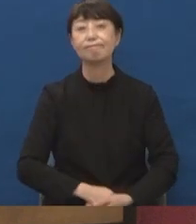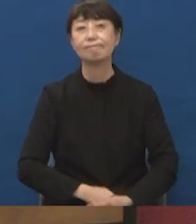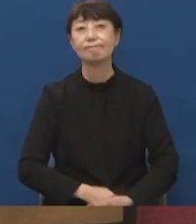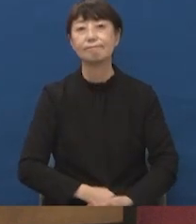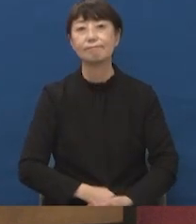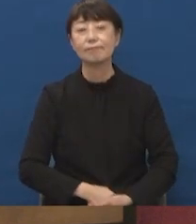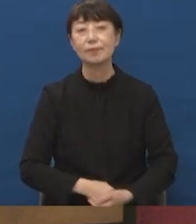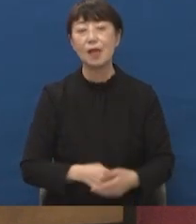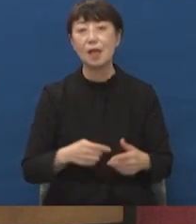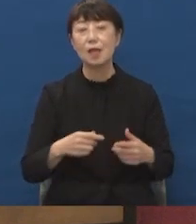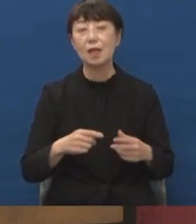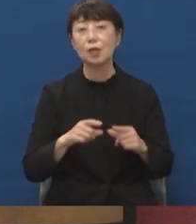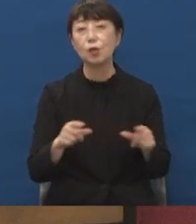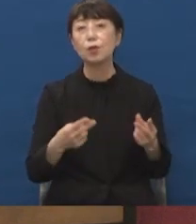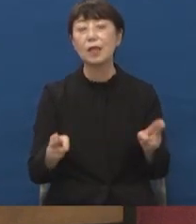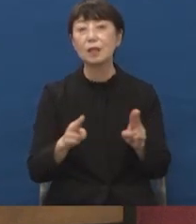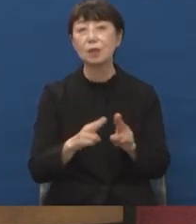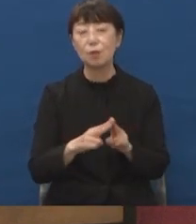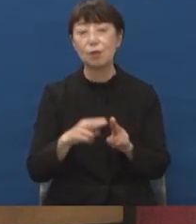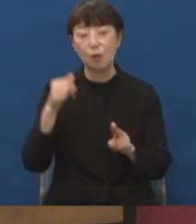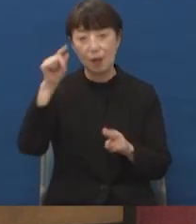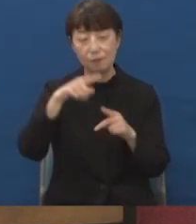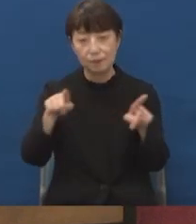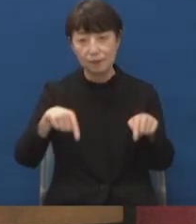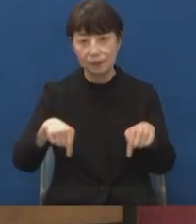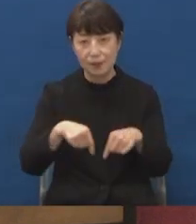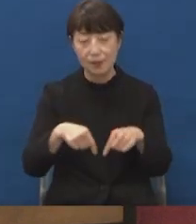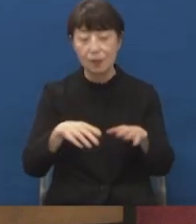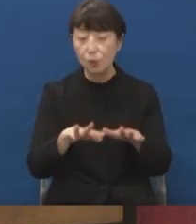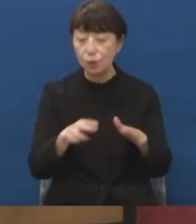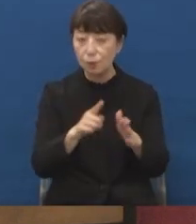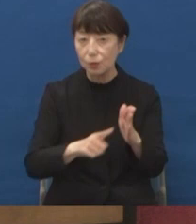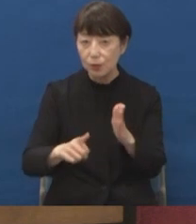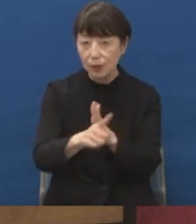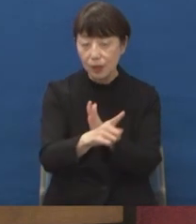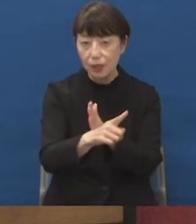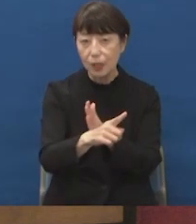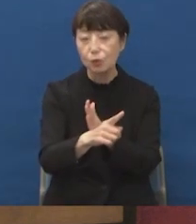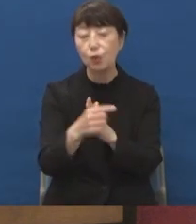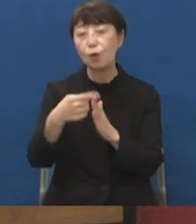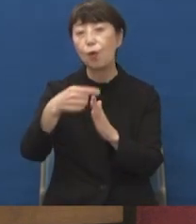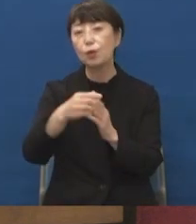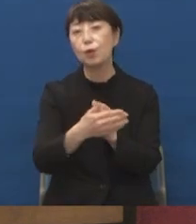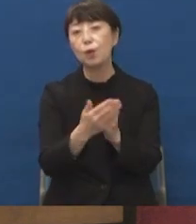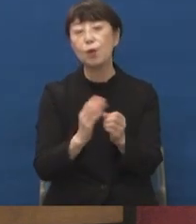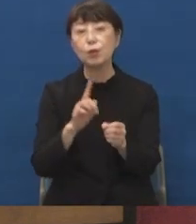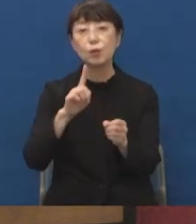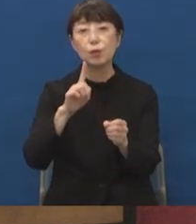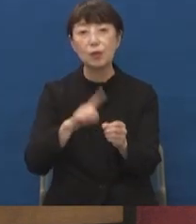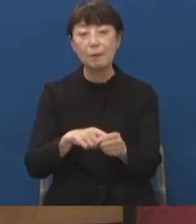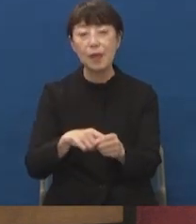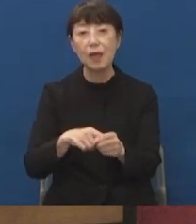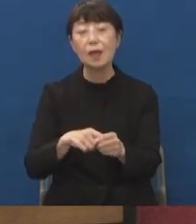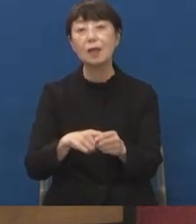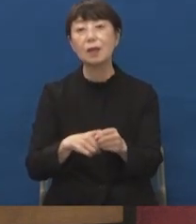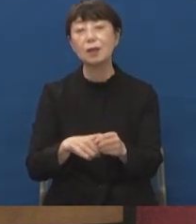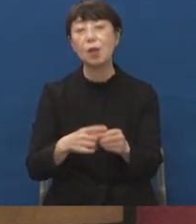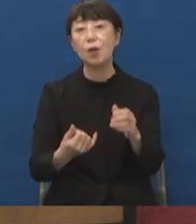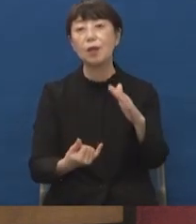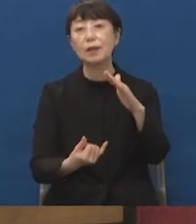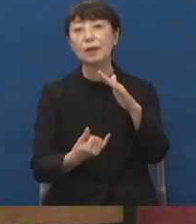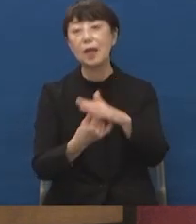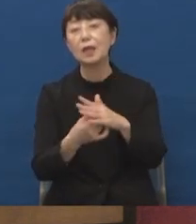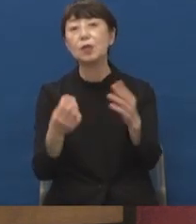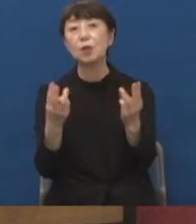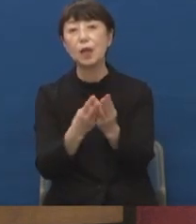日本共産党提案の子どもたちに最善の教育を保障するため、教職員定数を抜本的に増やすよう